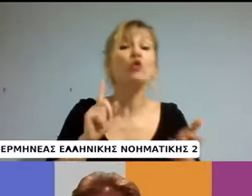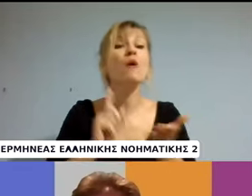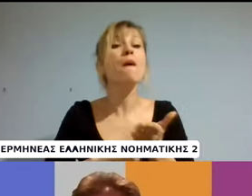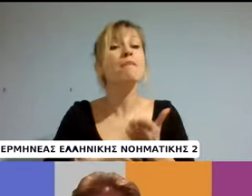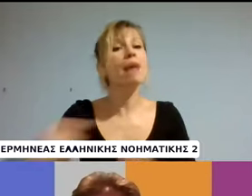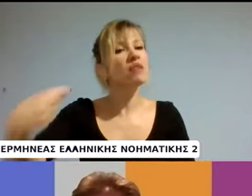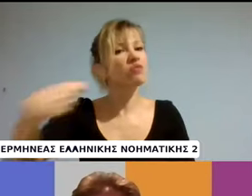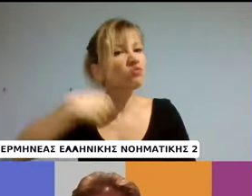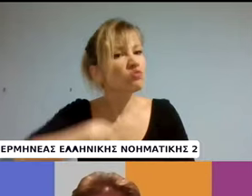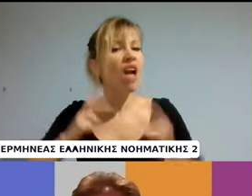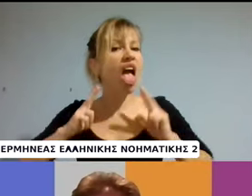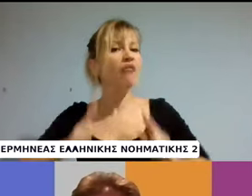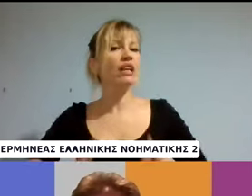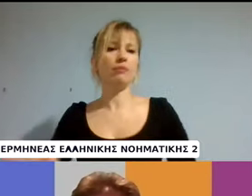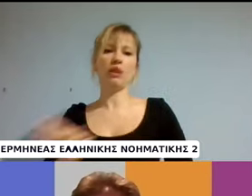σωστά.